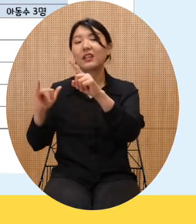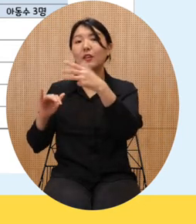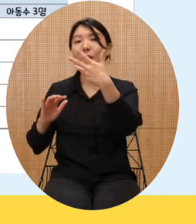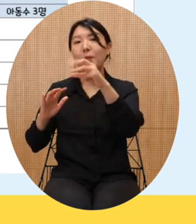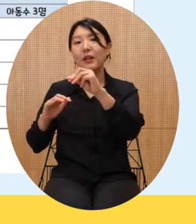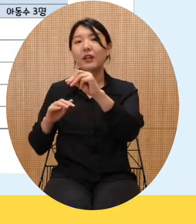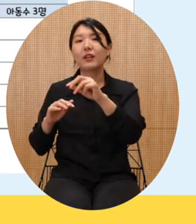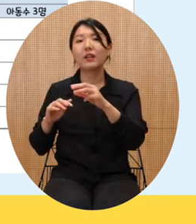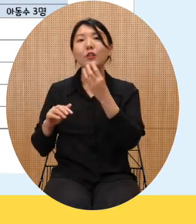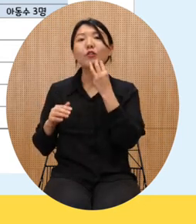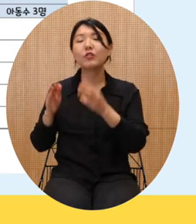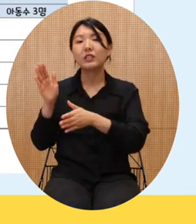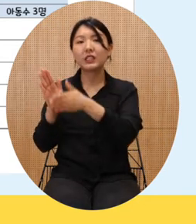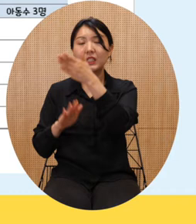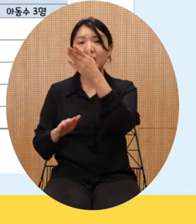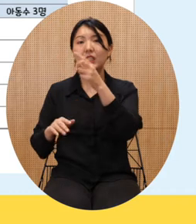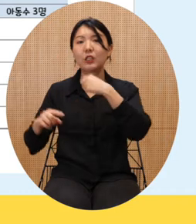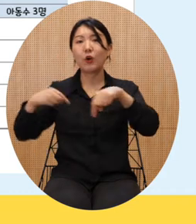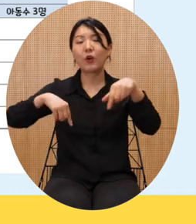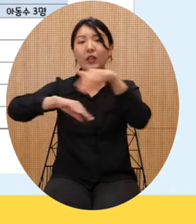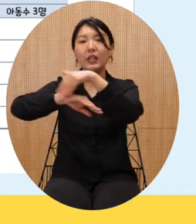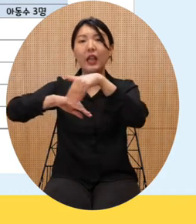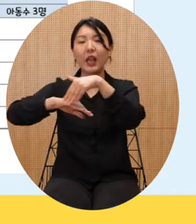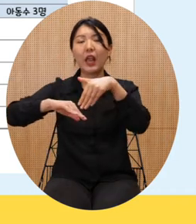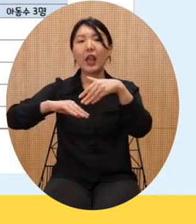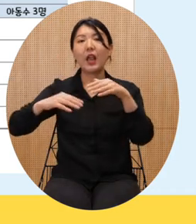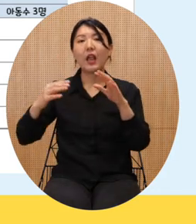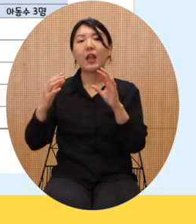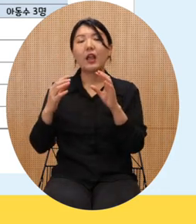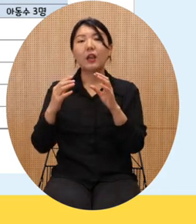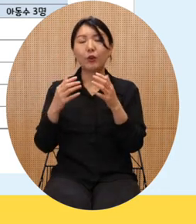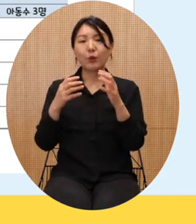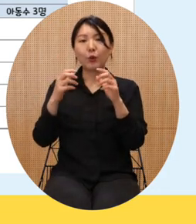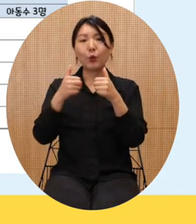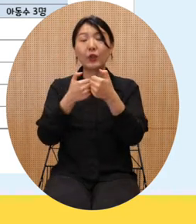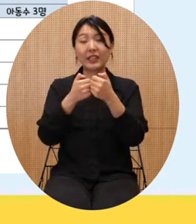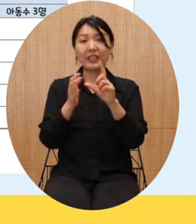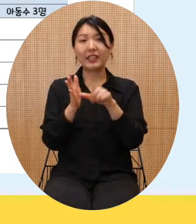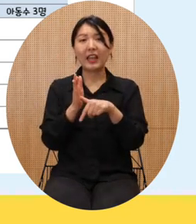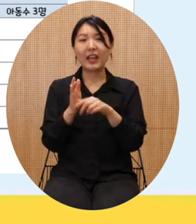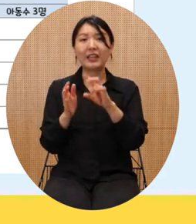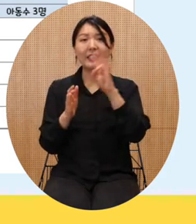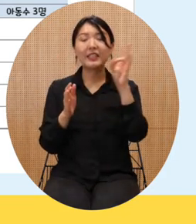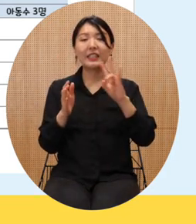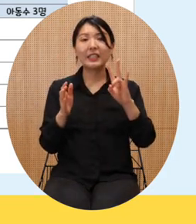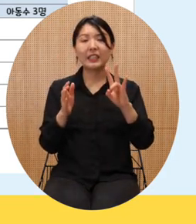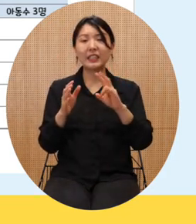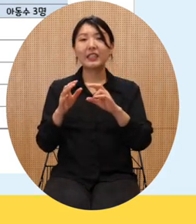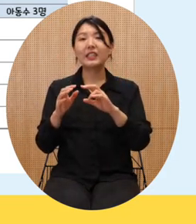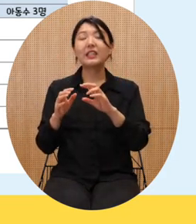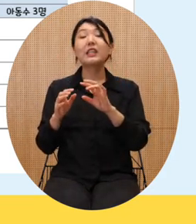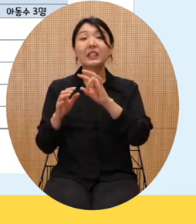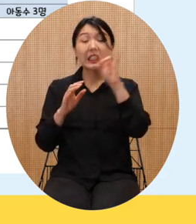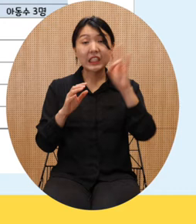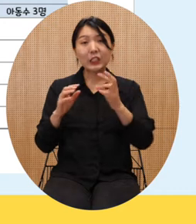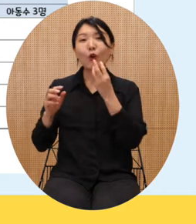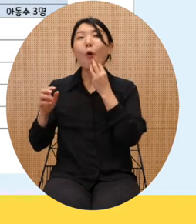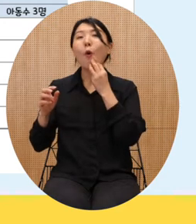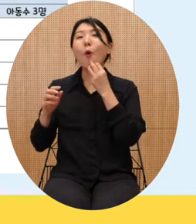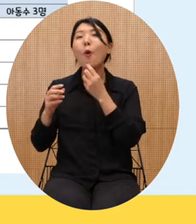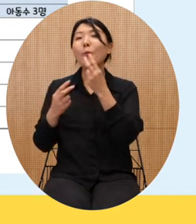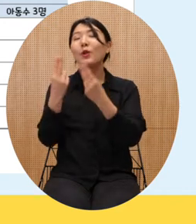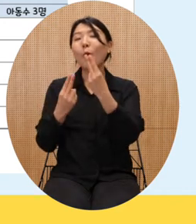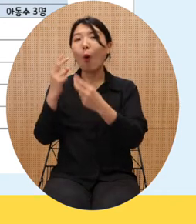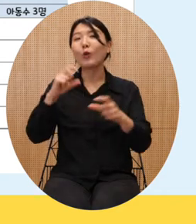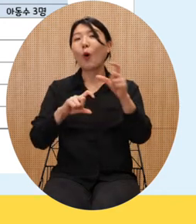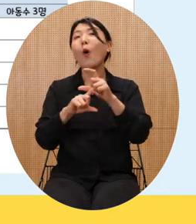가구가. 그래서 제가 서울시하고 이런 정책 논의를 할 기회가 있어서 시흥시는 서울시보다 훨씬 더 많이